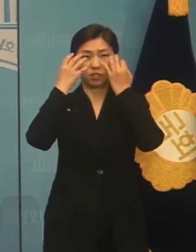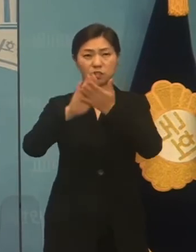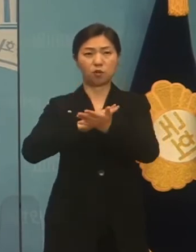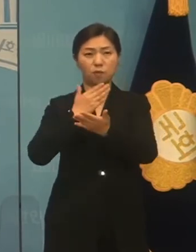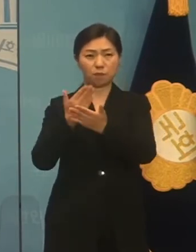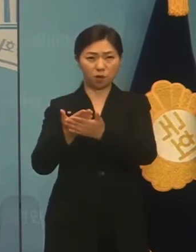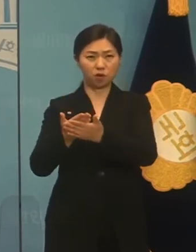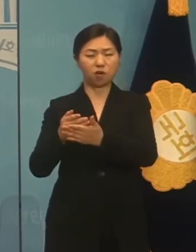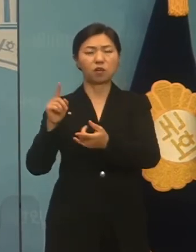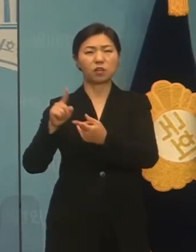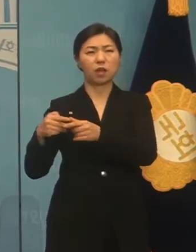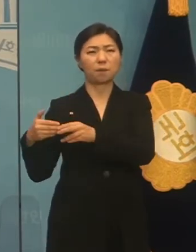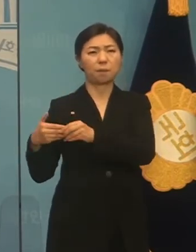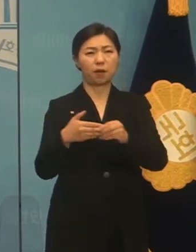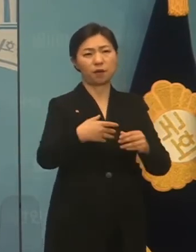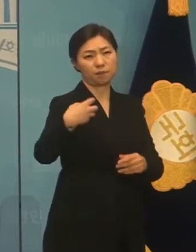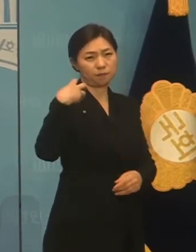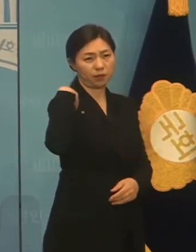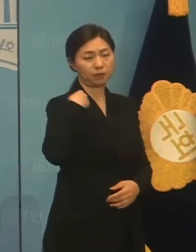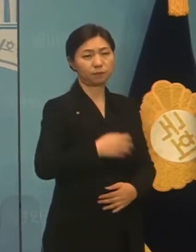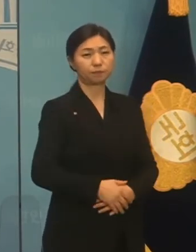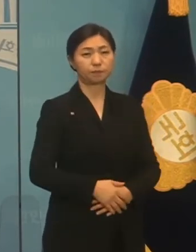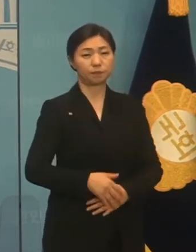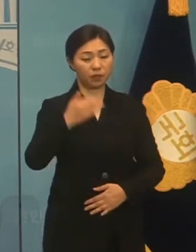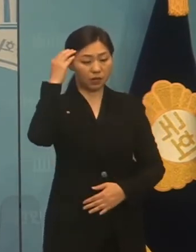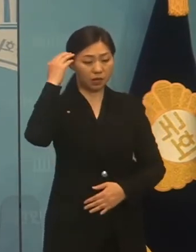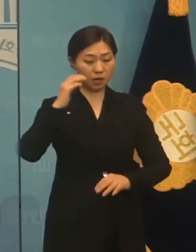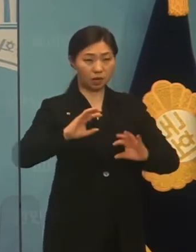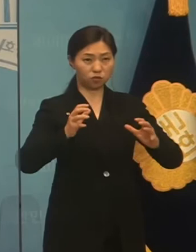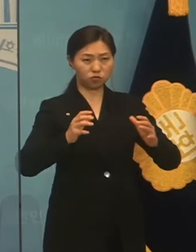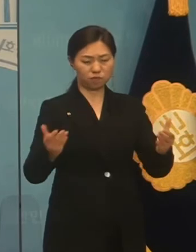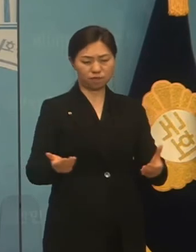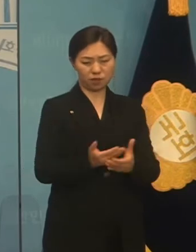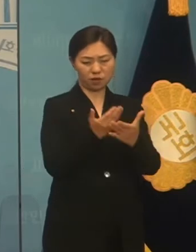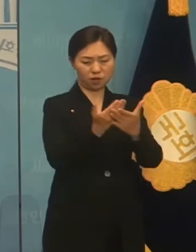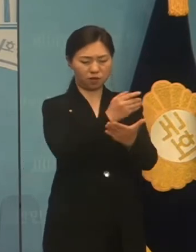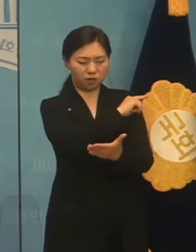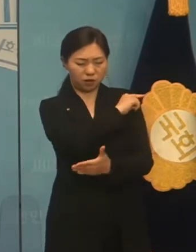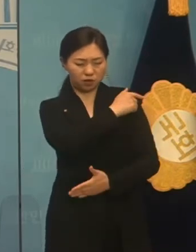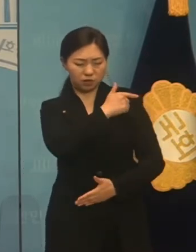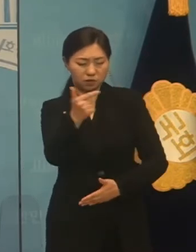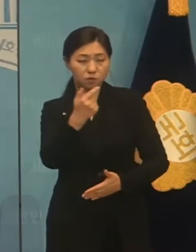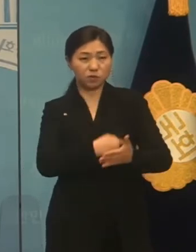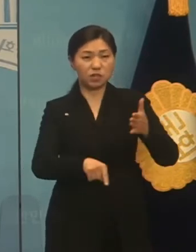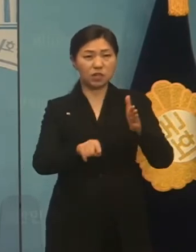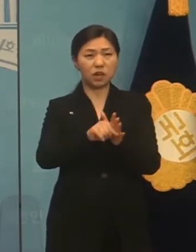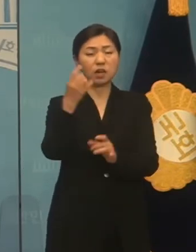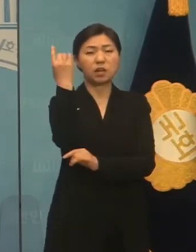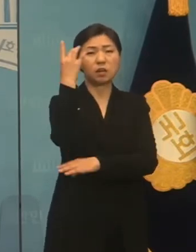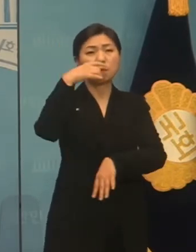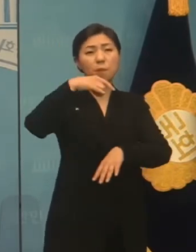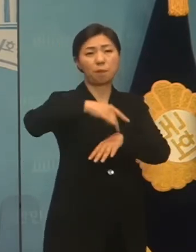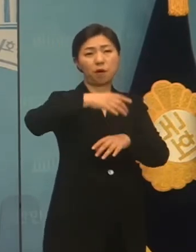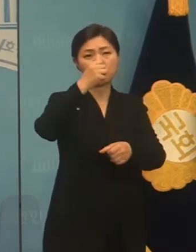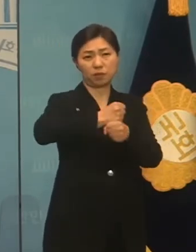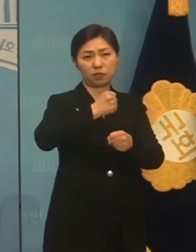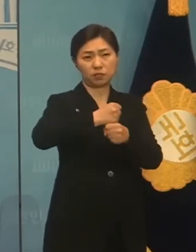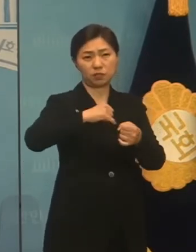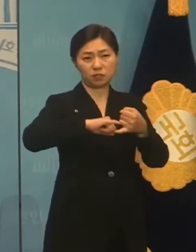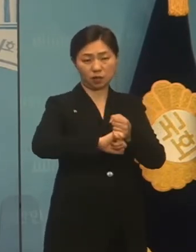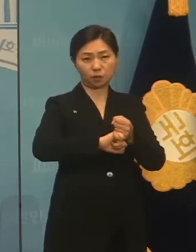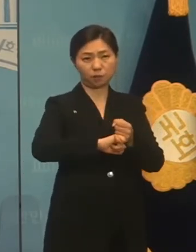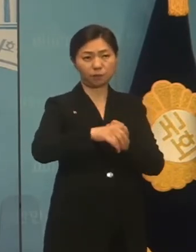대한민국의 새로운 비상을 위한 활주로를 만들겠습니다. 기존의 조직,